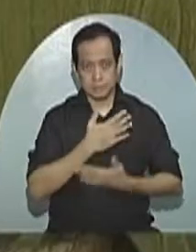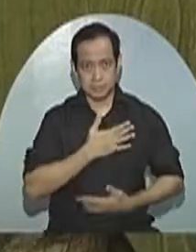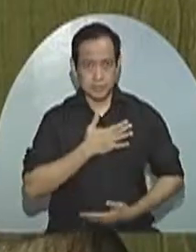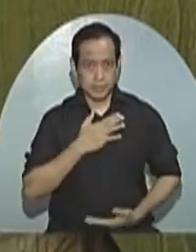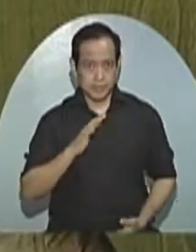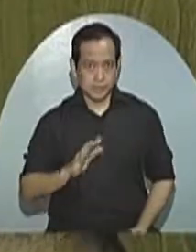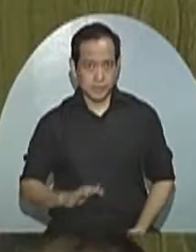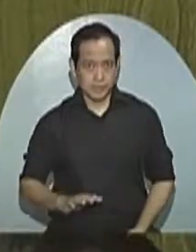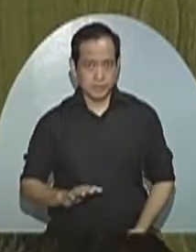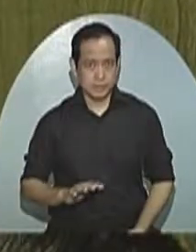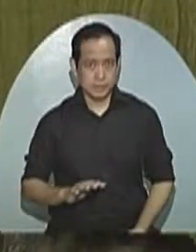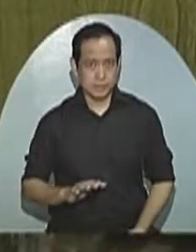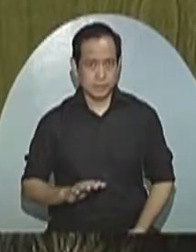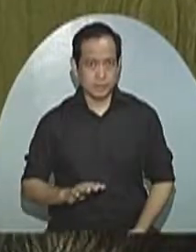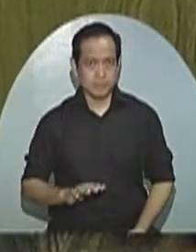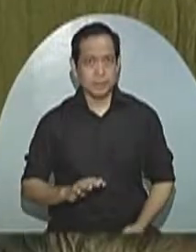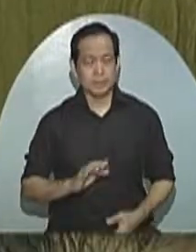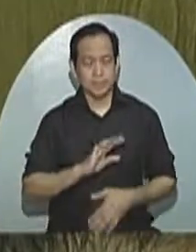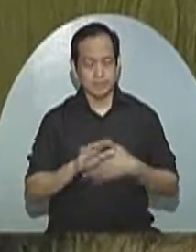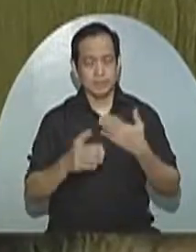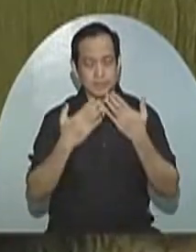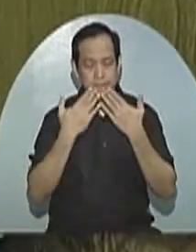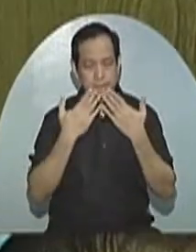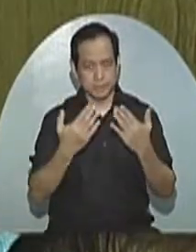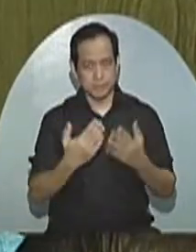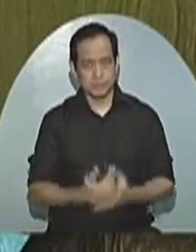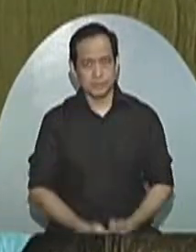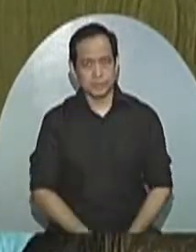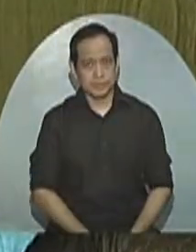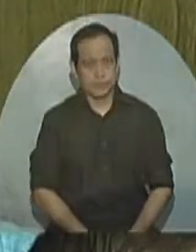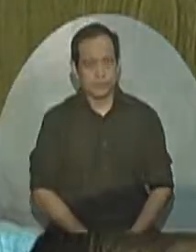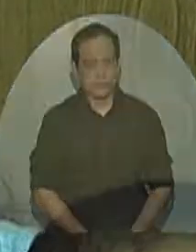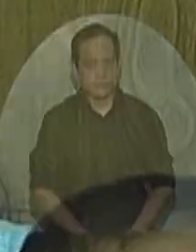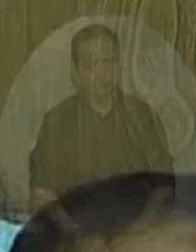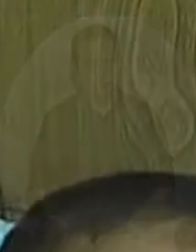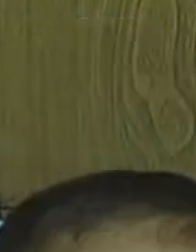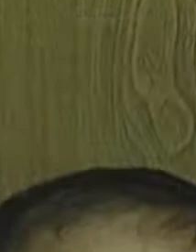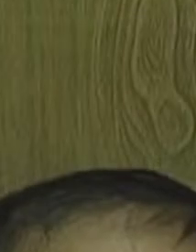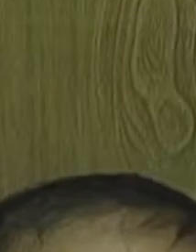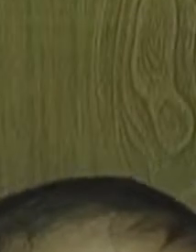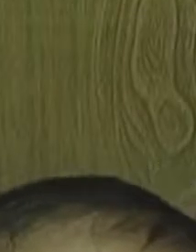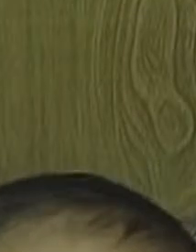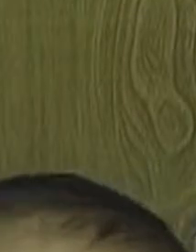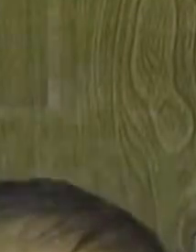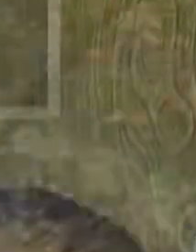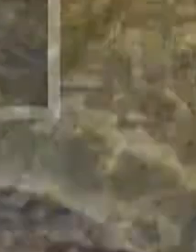kanya, sa anak ko. Yun po, maraming salamat po.